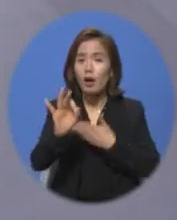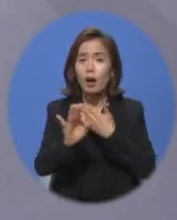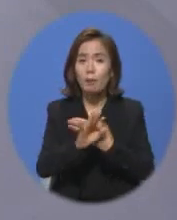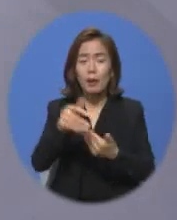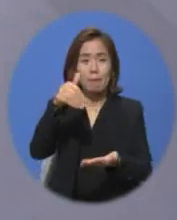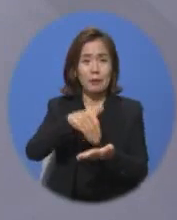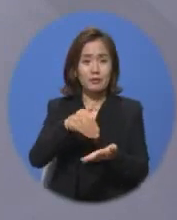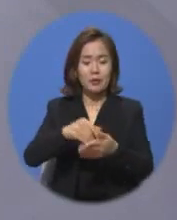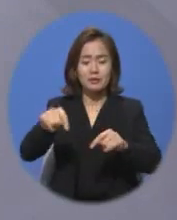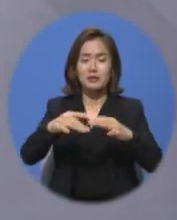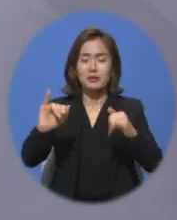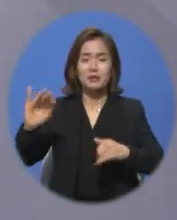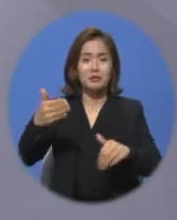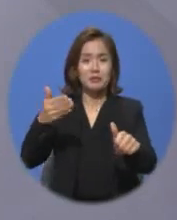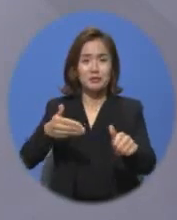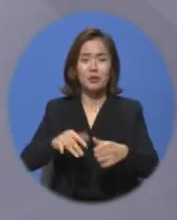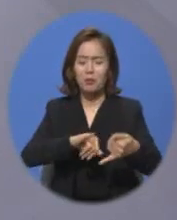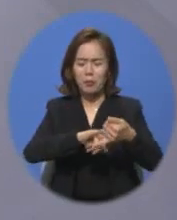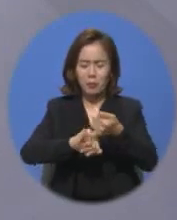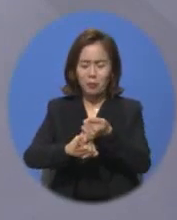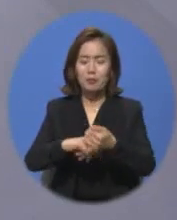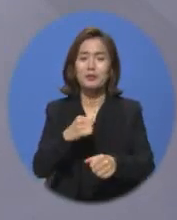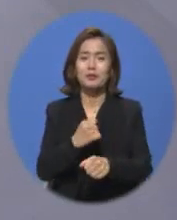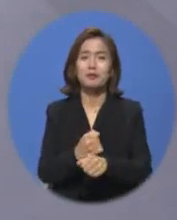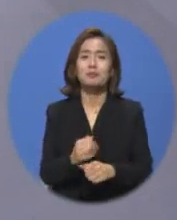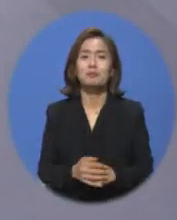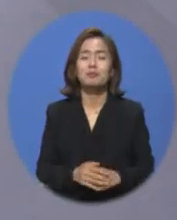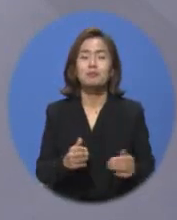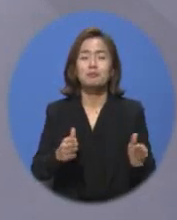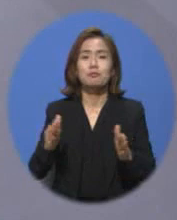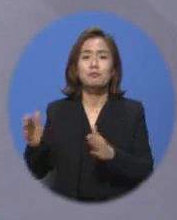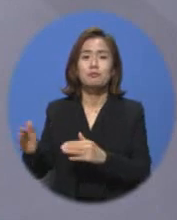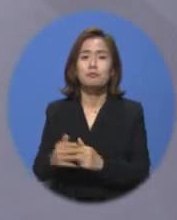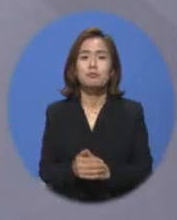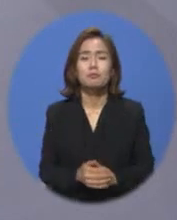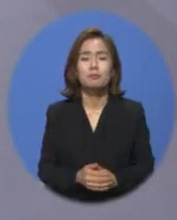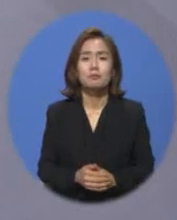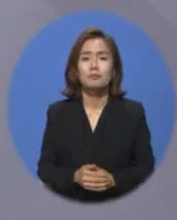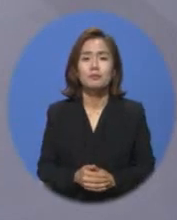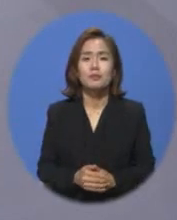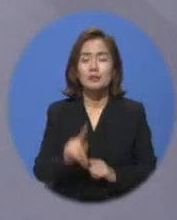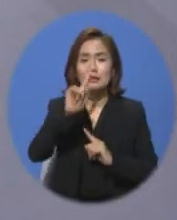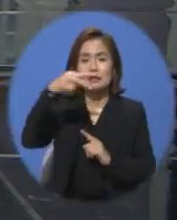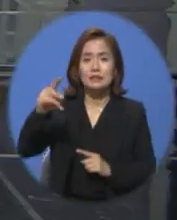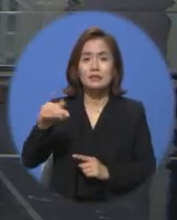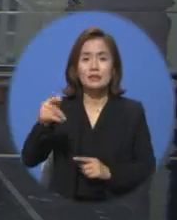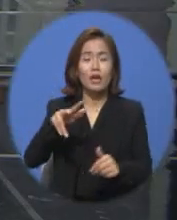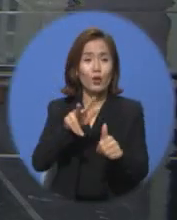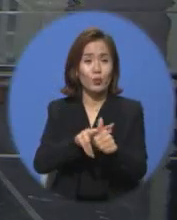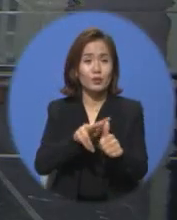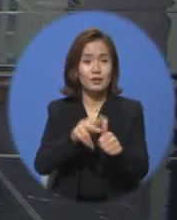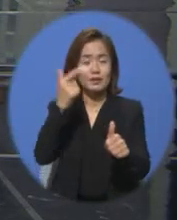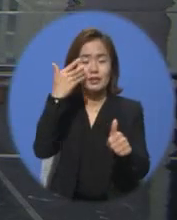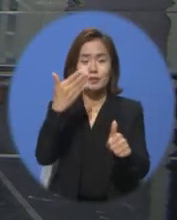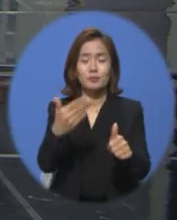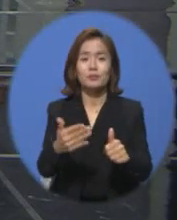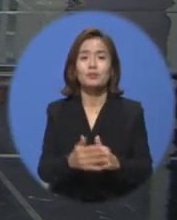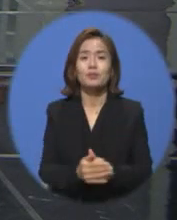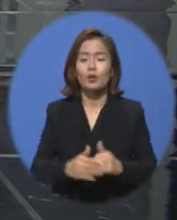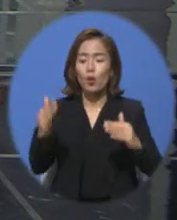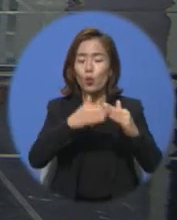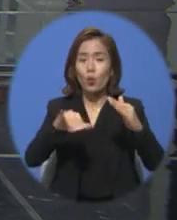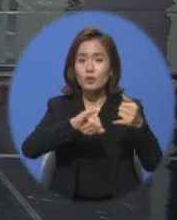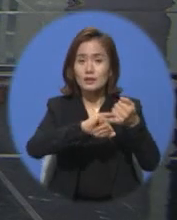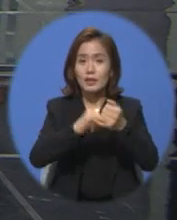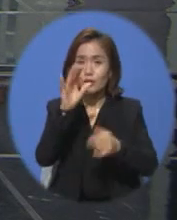. 예.네,꼭그렇게하겠습니다.네 ,네.다음으로, 이승남후보의공약을살펴보겠습니다